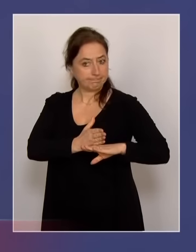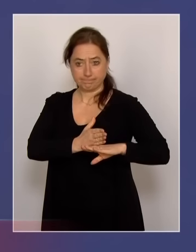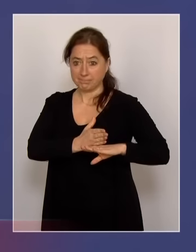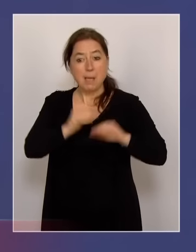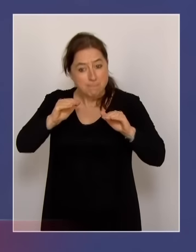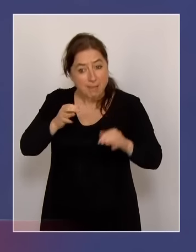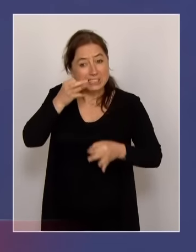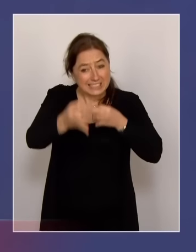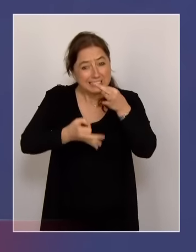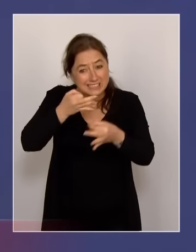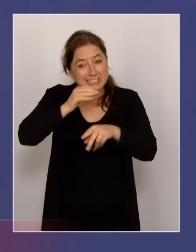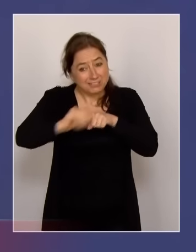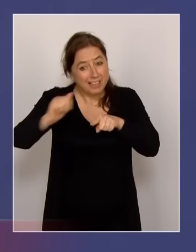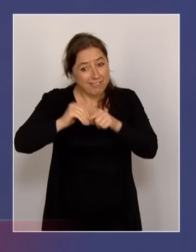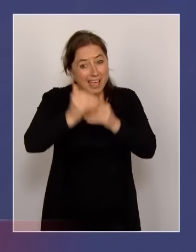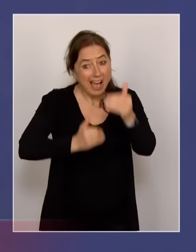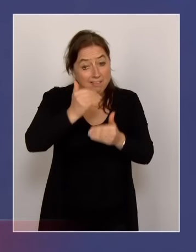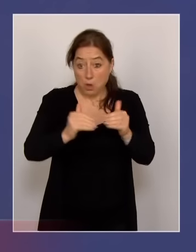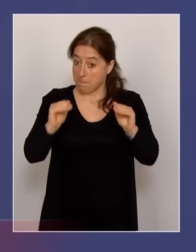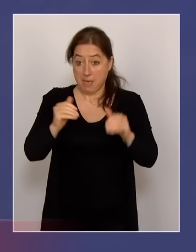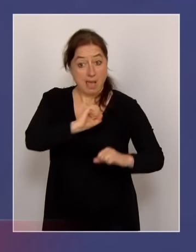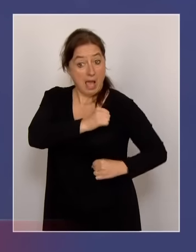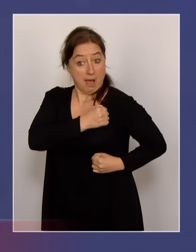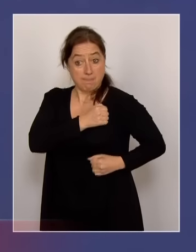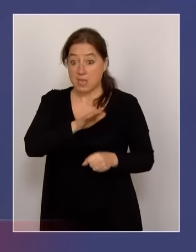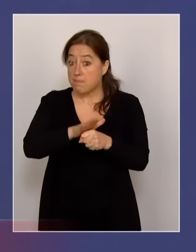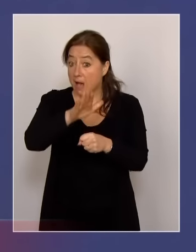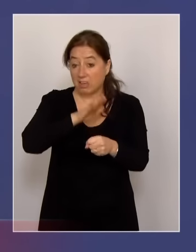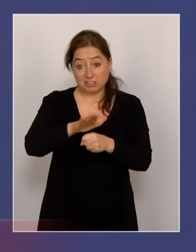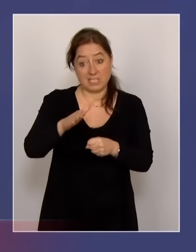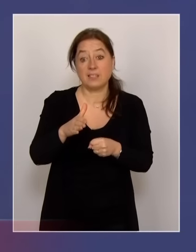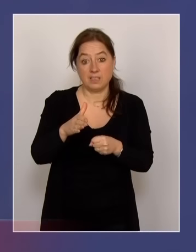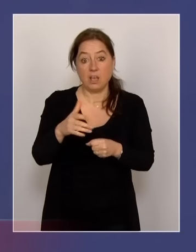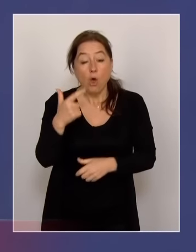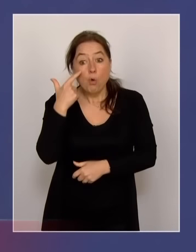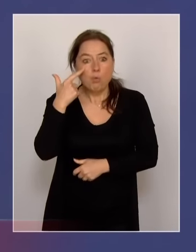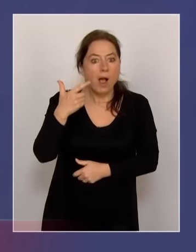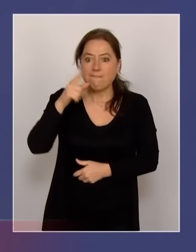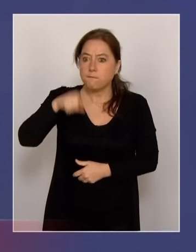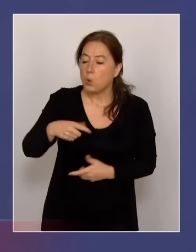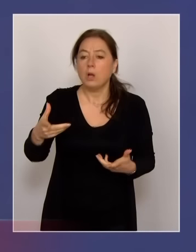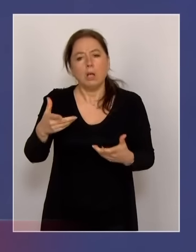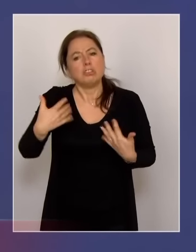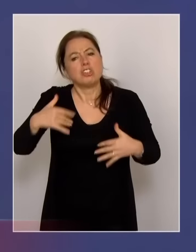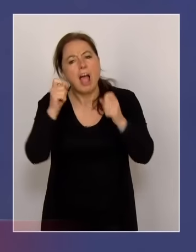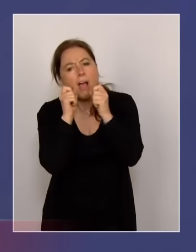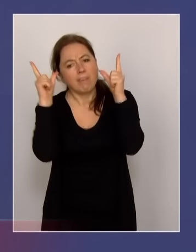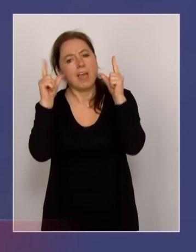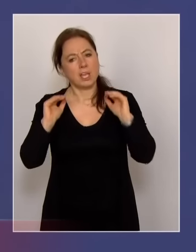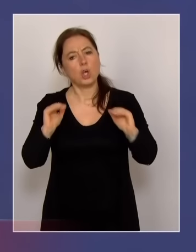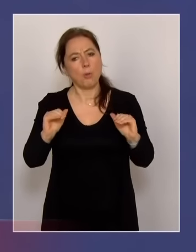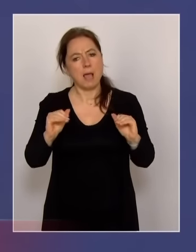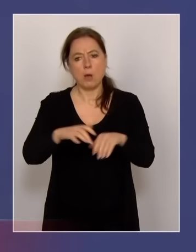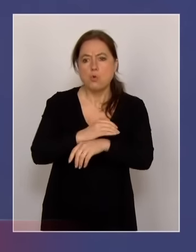citer. Nous avons devant nous un enjeu crucial de rythme et de modèle. Nous avons engagé un réveil. La France elle-même